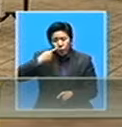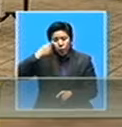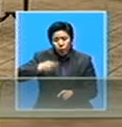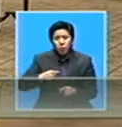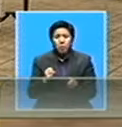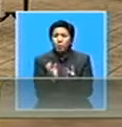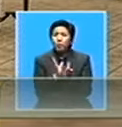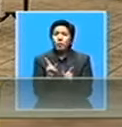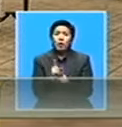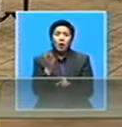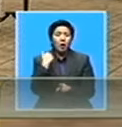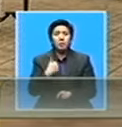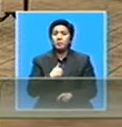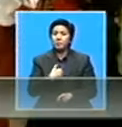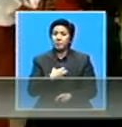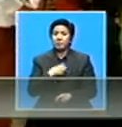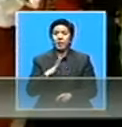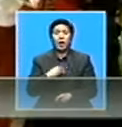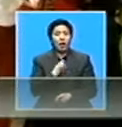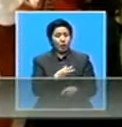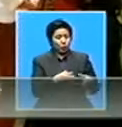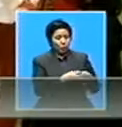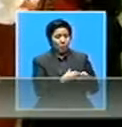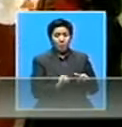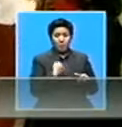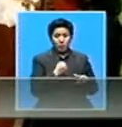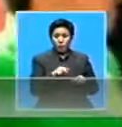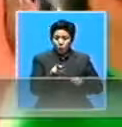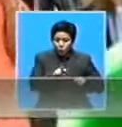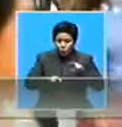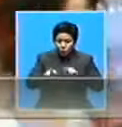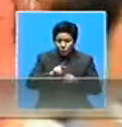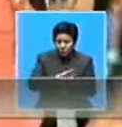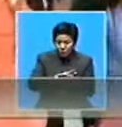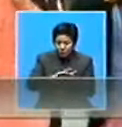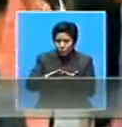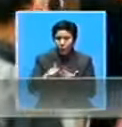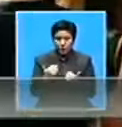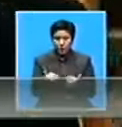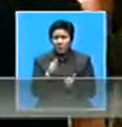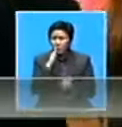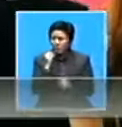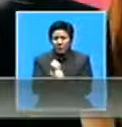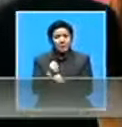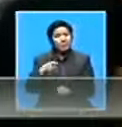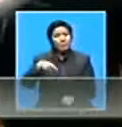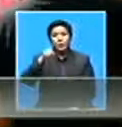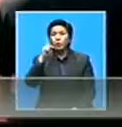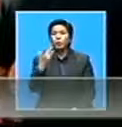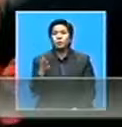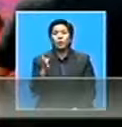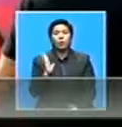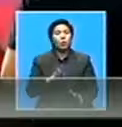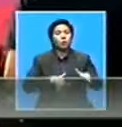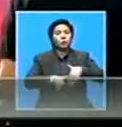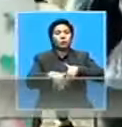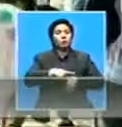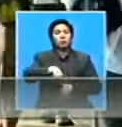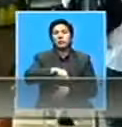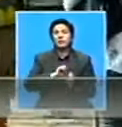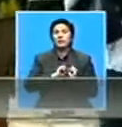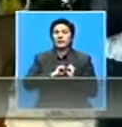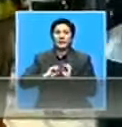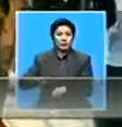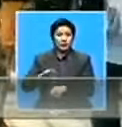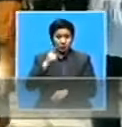ะวันนี้ก็ให้ฝ่ายความมั่นคงติดตามเรื่องนี้อยู่อย่าไปคิดว่าทำแล้วมันจะเกิดประโยชน์มันยิ่งไม่เกิดประโยชน์แล้วก็ประชาชนก็รังเกียจนะเข